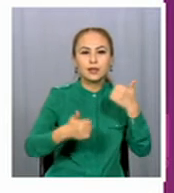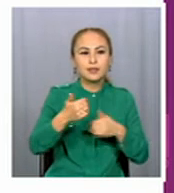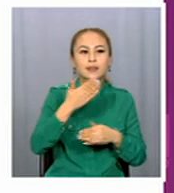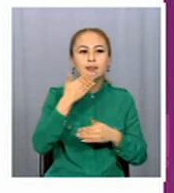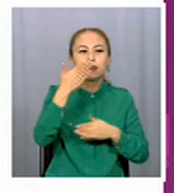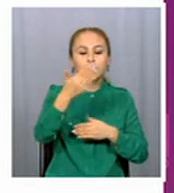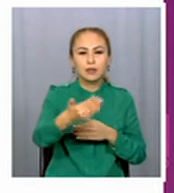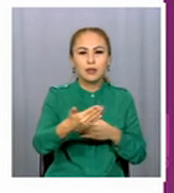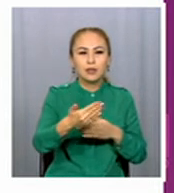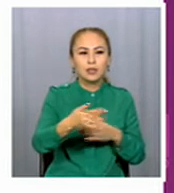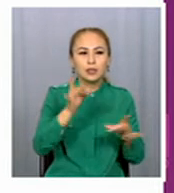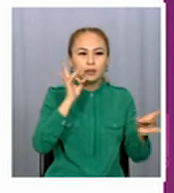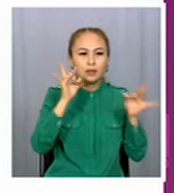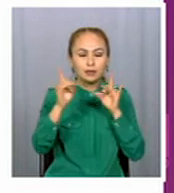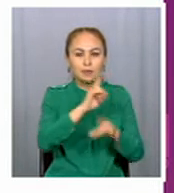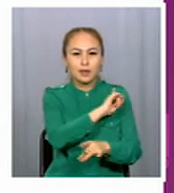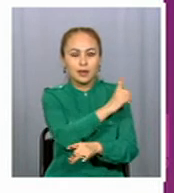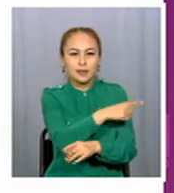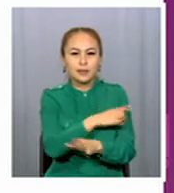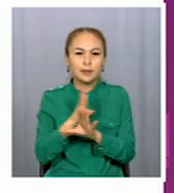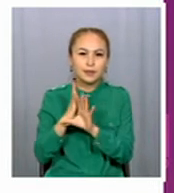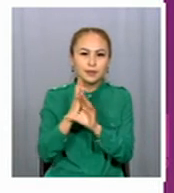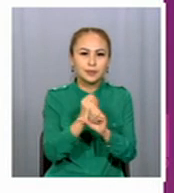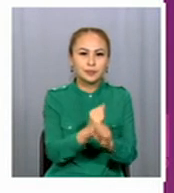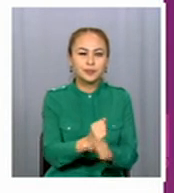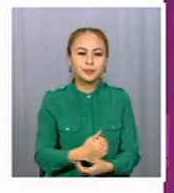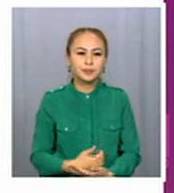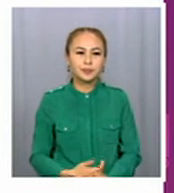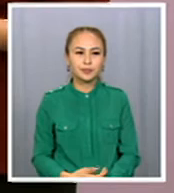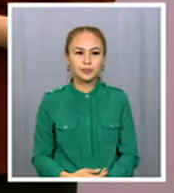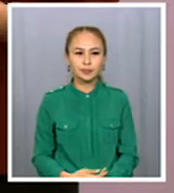алыстаған сайын дыбыстың қаттылығы азаяды.